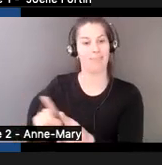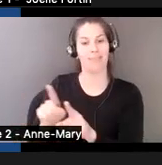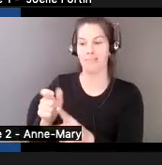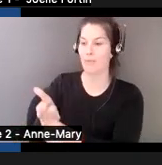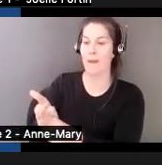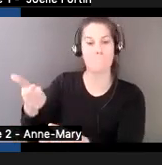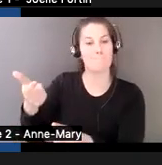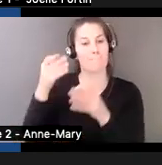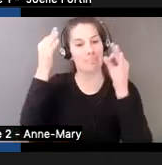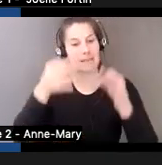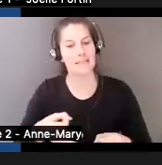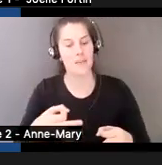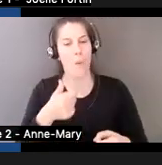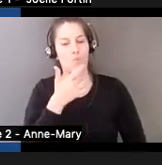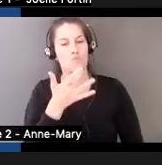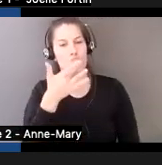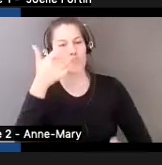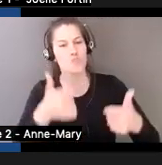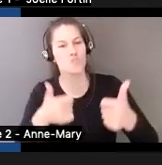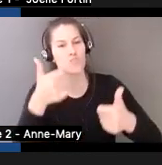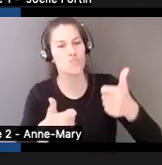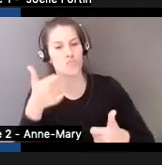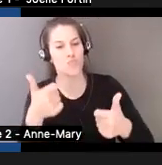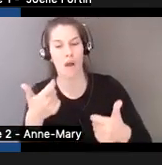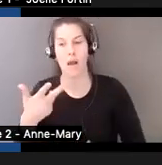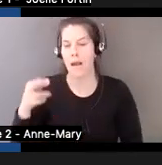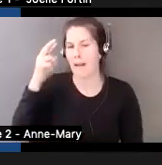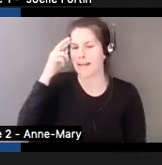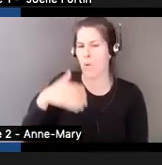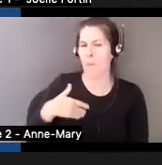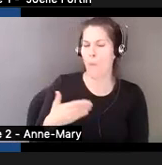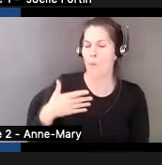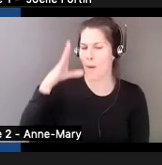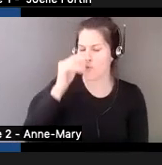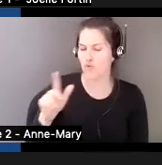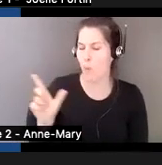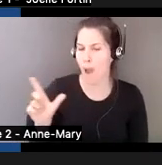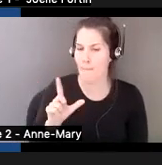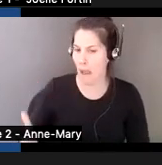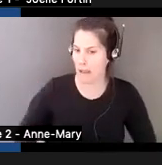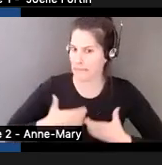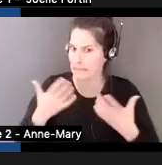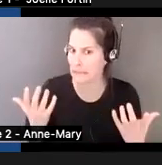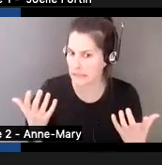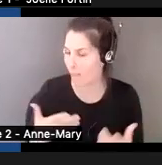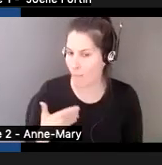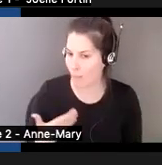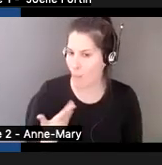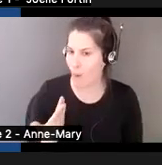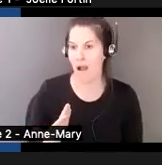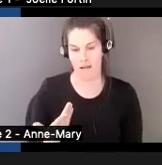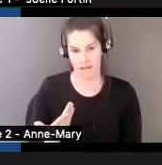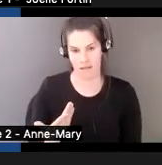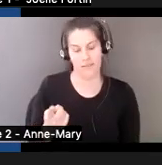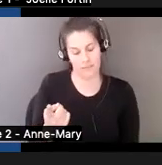aux soins personnels. La raison pour laquelle M. Lambert criait, c'était pour dire un des